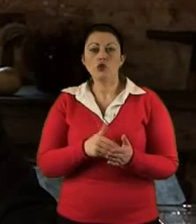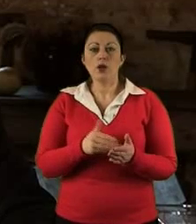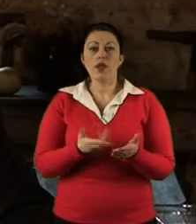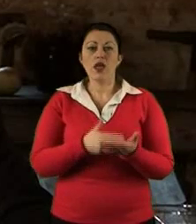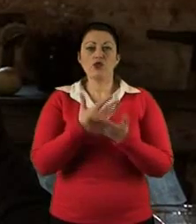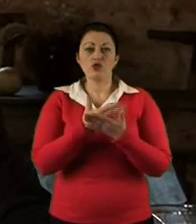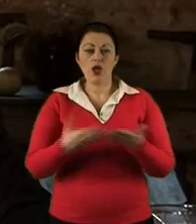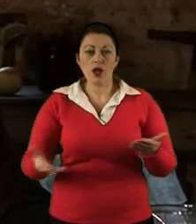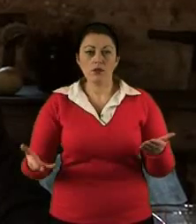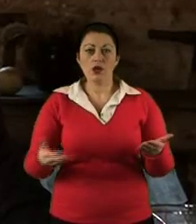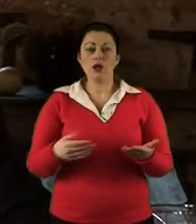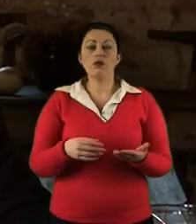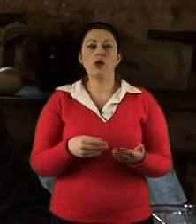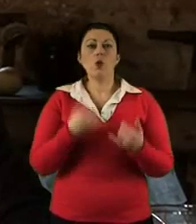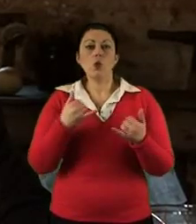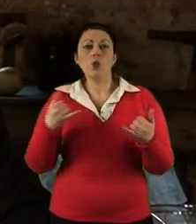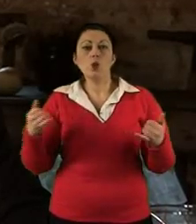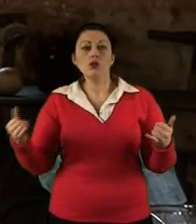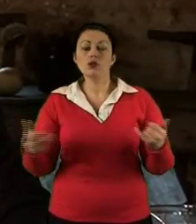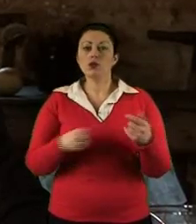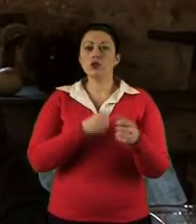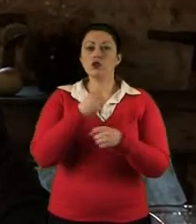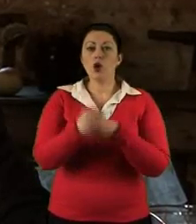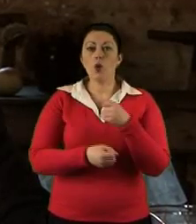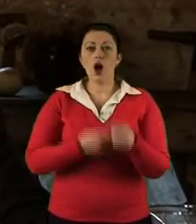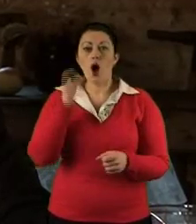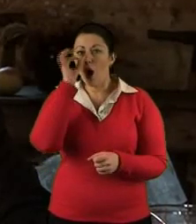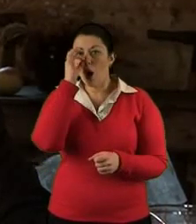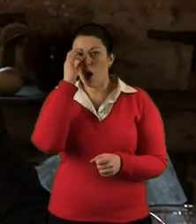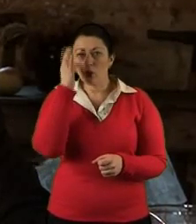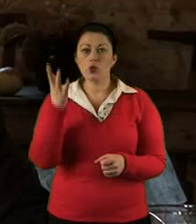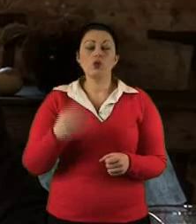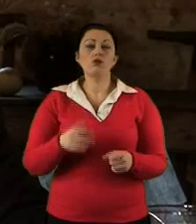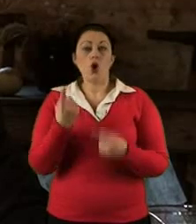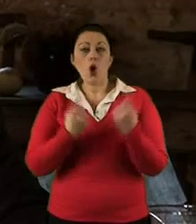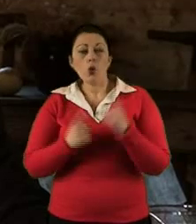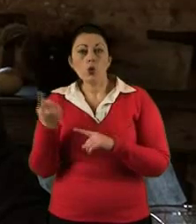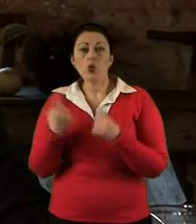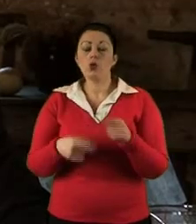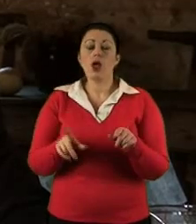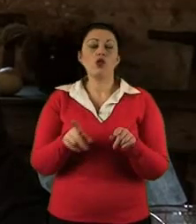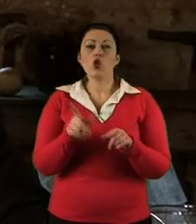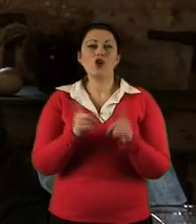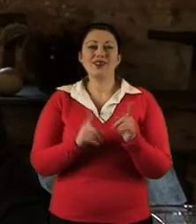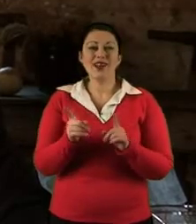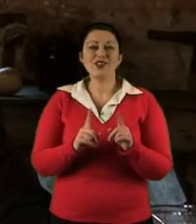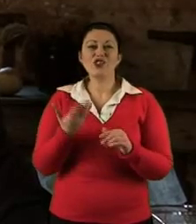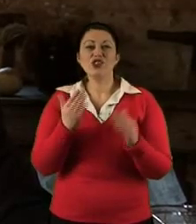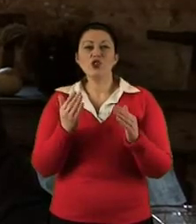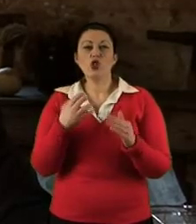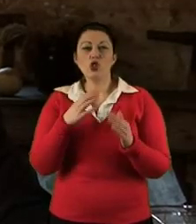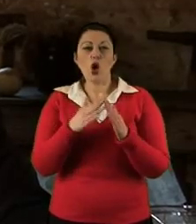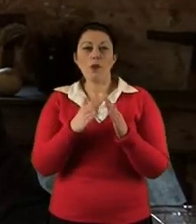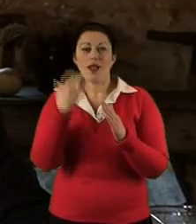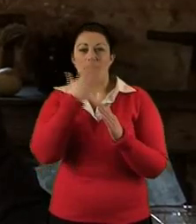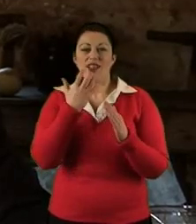dobrego podkładu glebowego do różnego rodzaju działalności ogrodniczej, ale ogrodniczej tak zwanej